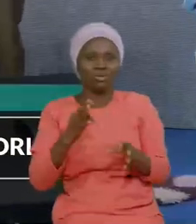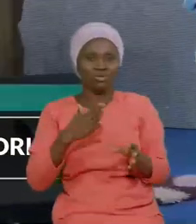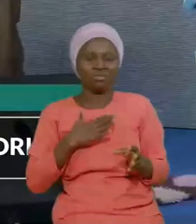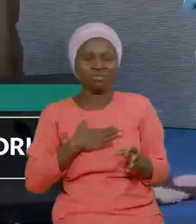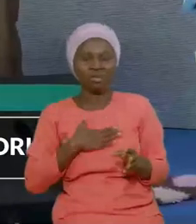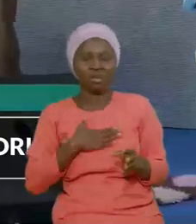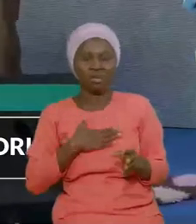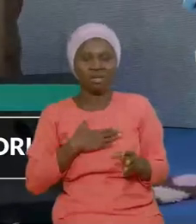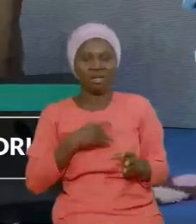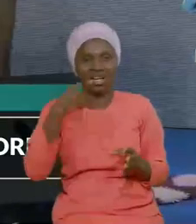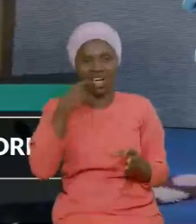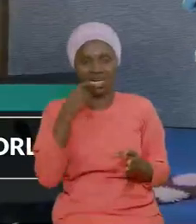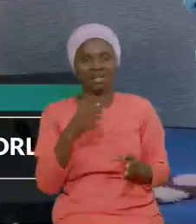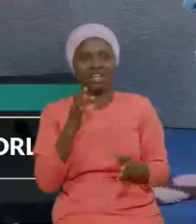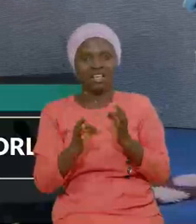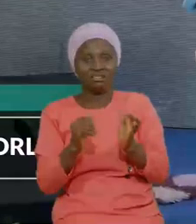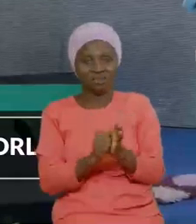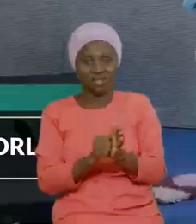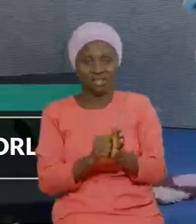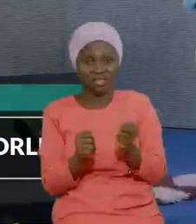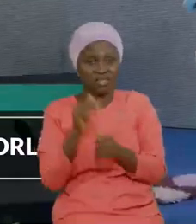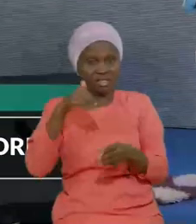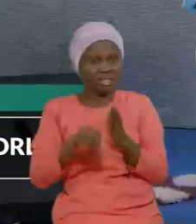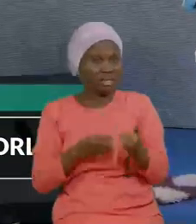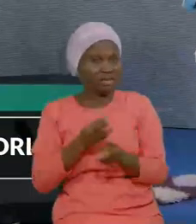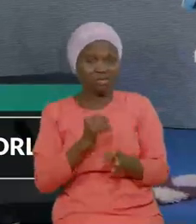Le monde intérieur de mes regrets.